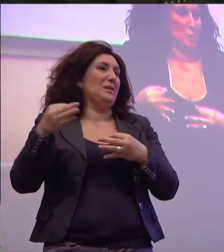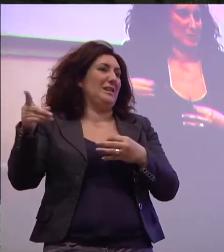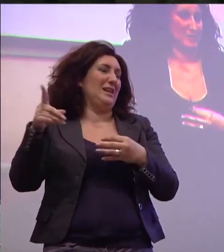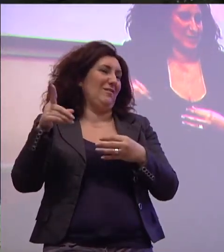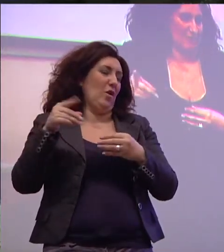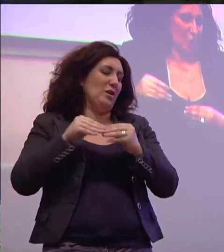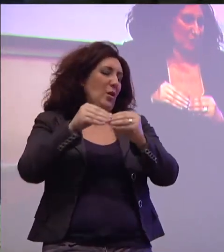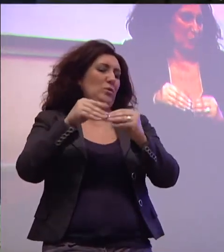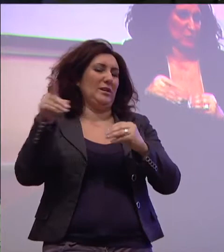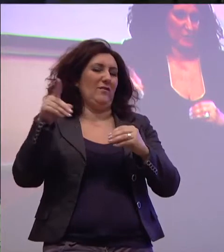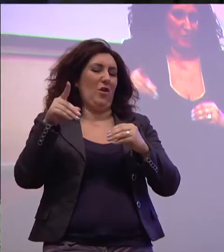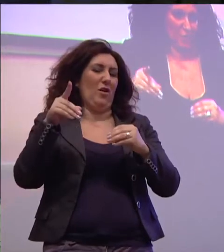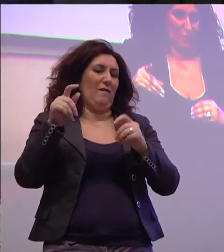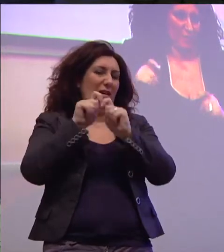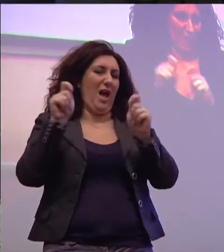voluto affidarmi.